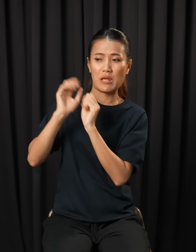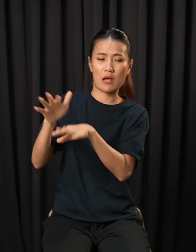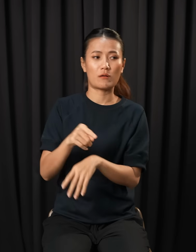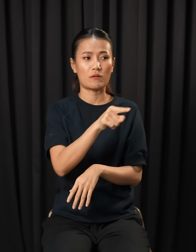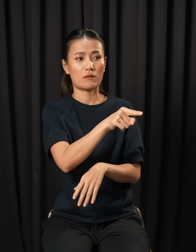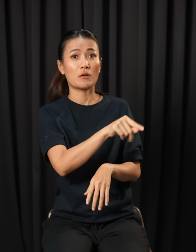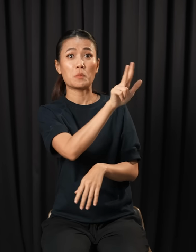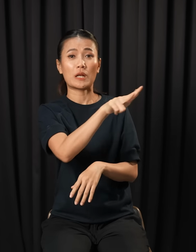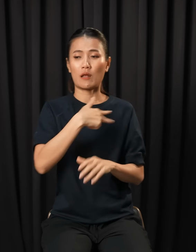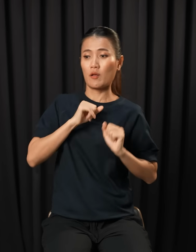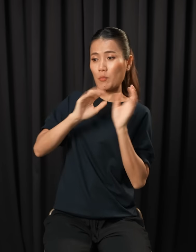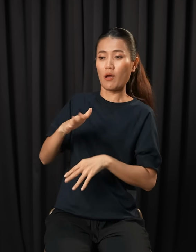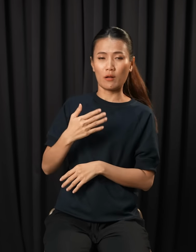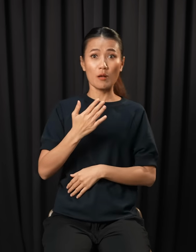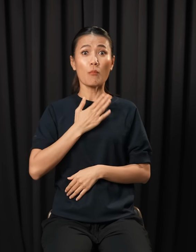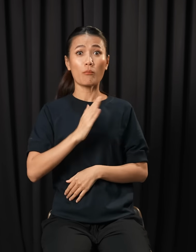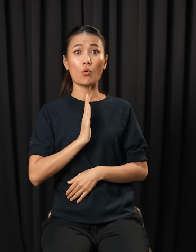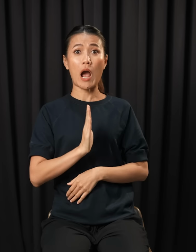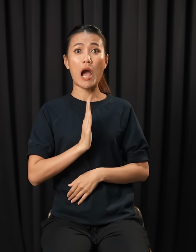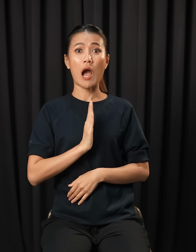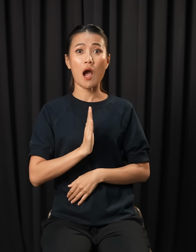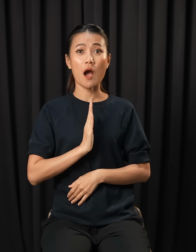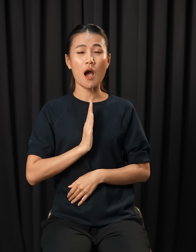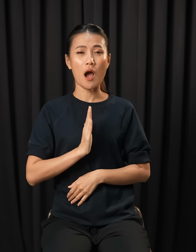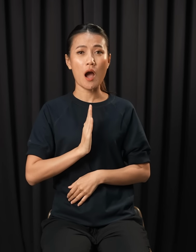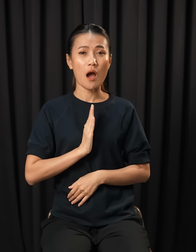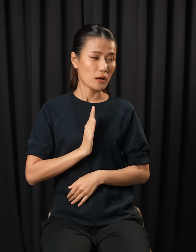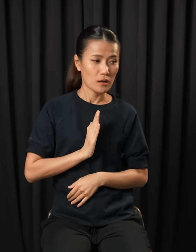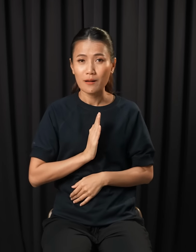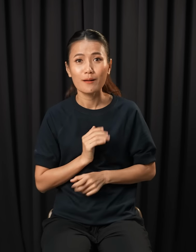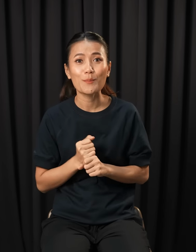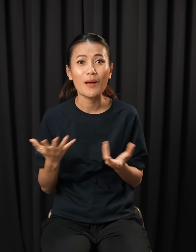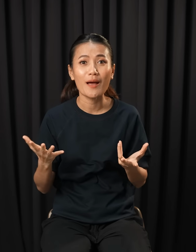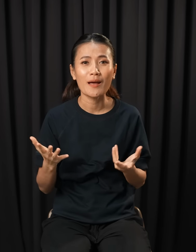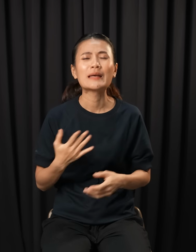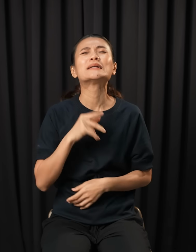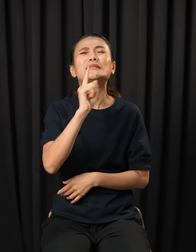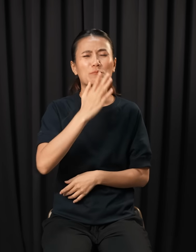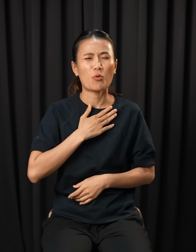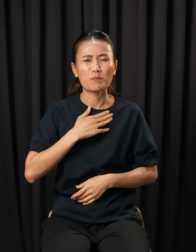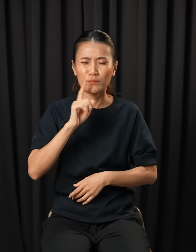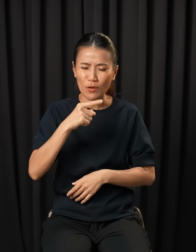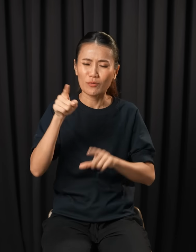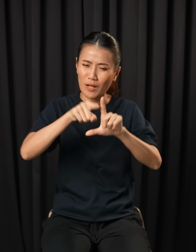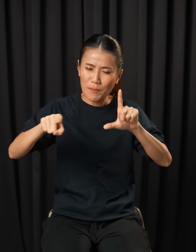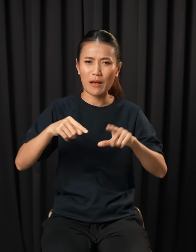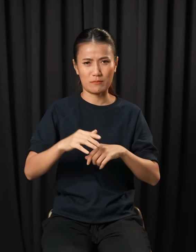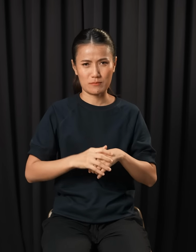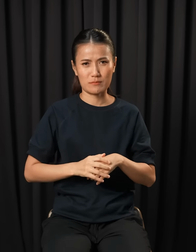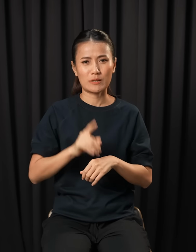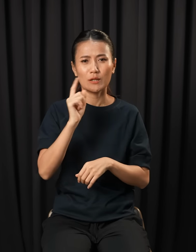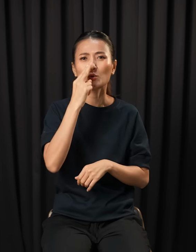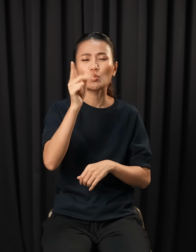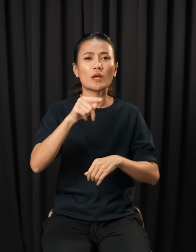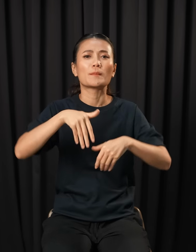เอาเขาไม่ได้เพราะติดขัดอยู่สองพรรคนี ้ เราต้องอยู่ตรงกลางๆแบบนี้มันมีที่ยืนไหม เพราะว่าผมเป็นรัฐบาลมีประโ